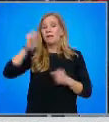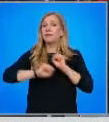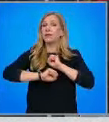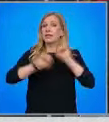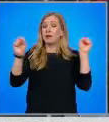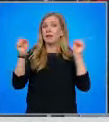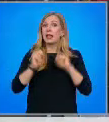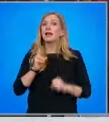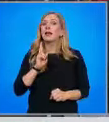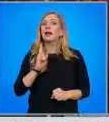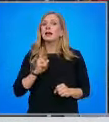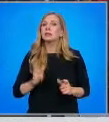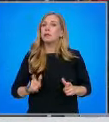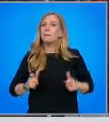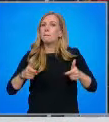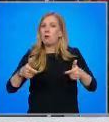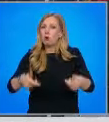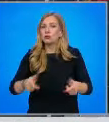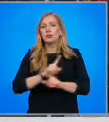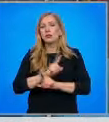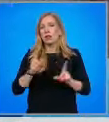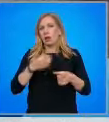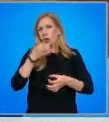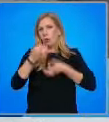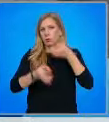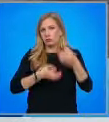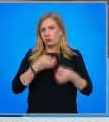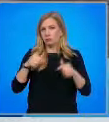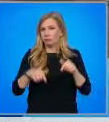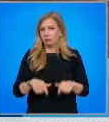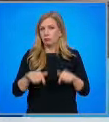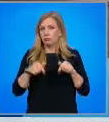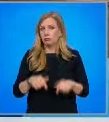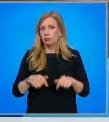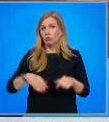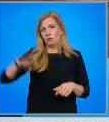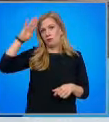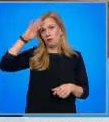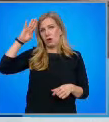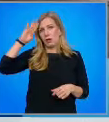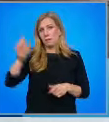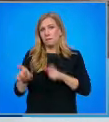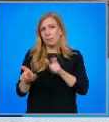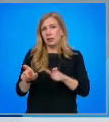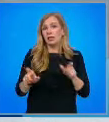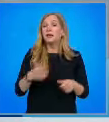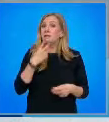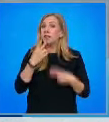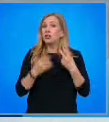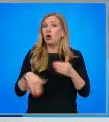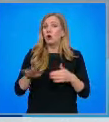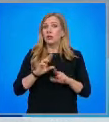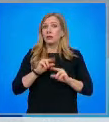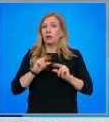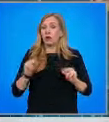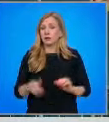на Кримския мост не е била обсъждана тук на приключилата преди малко среща на военните министри. Чуйте какво каза още българският